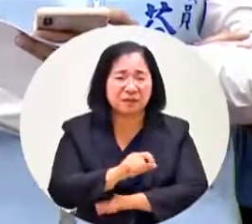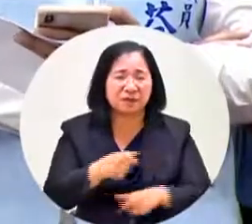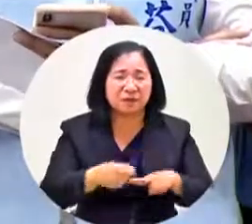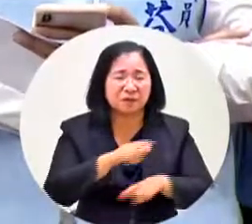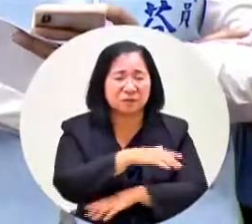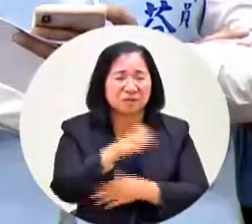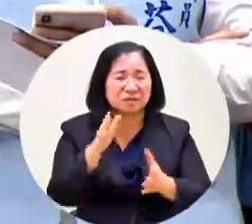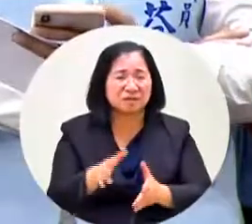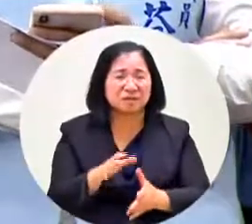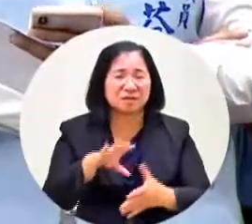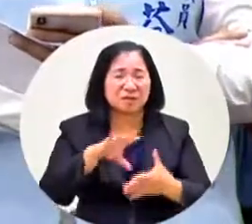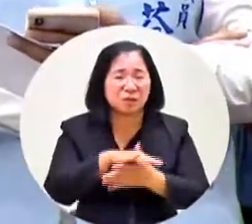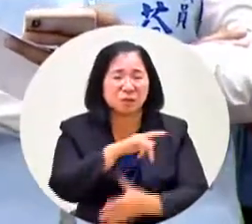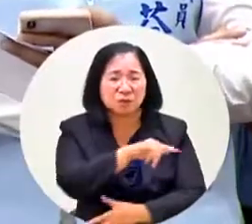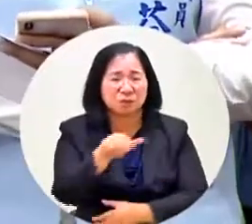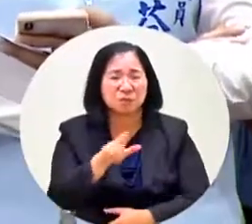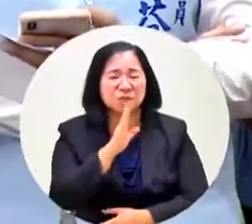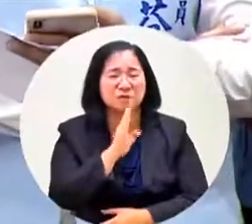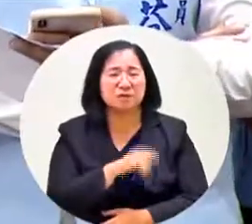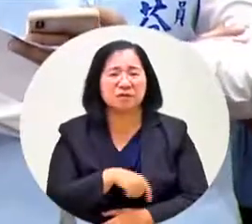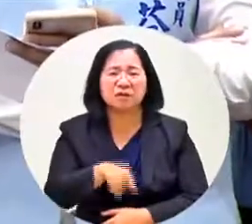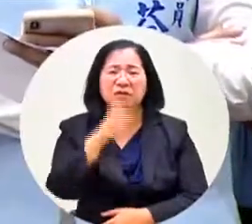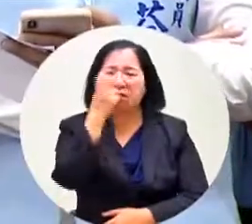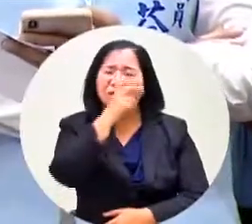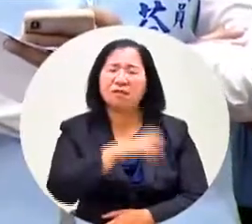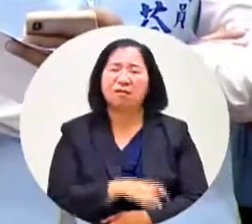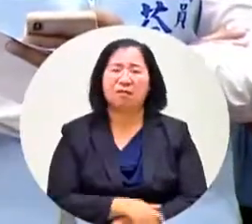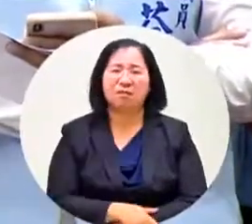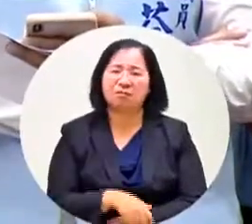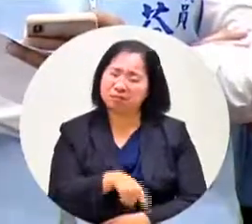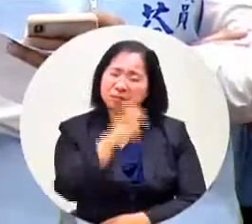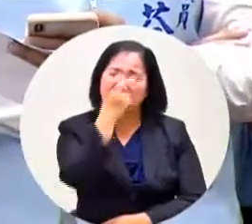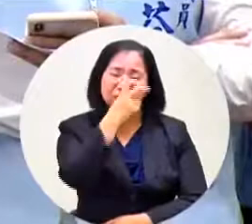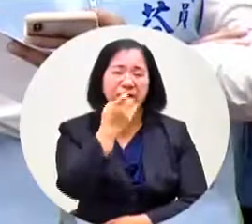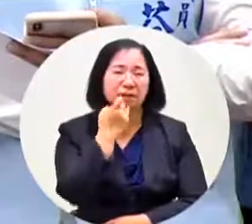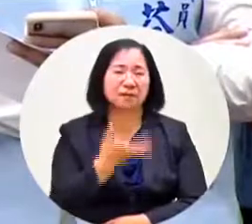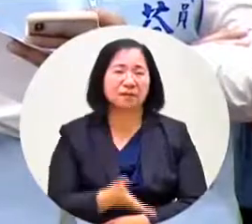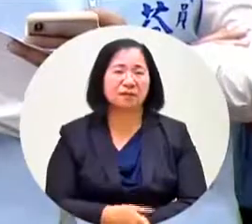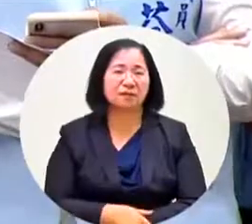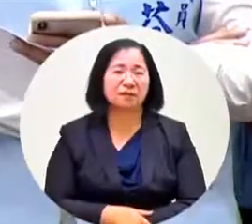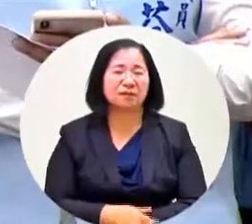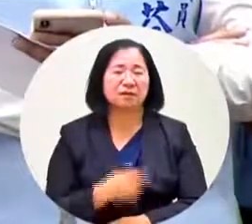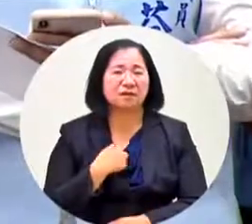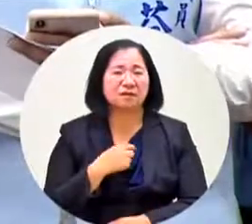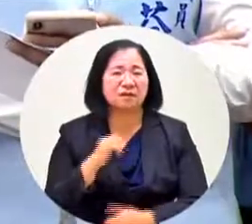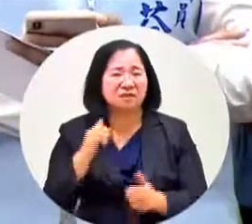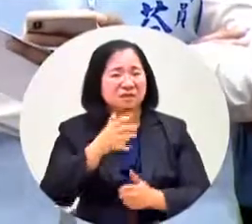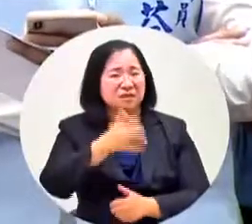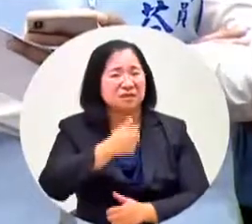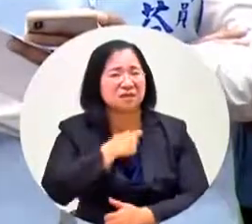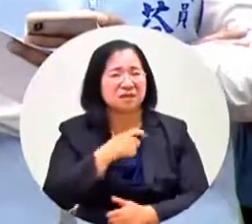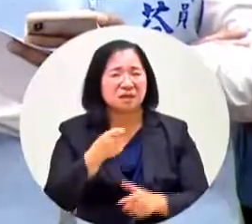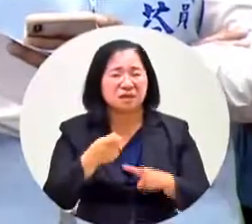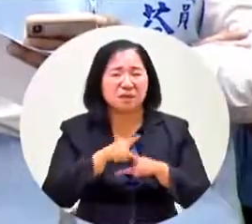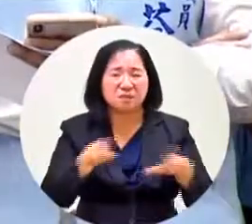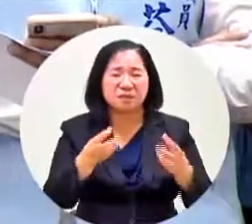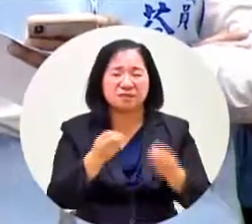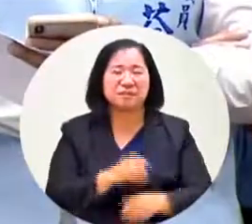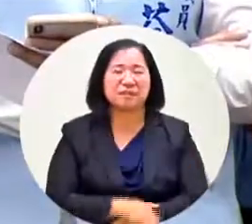想两点钟的时间，予专案小组去讲遐物件，讲袂完。内底阁有